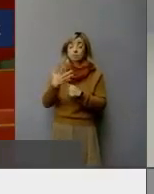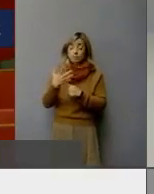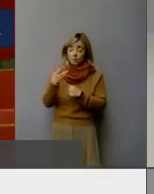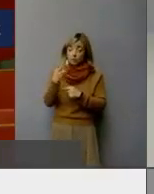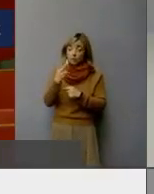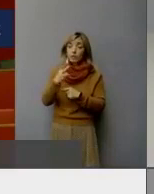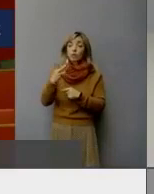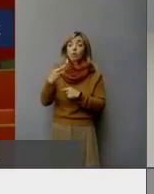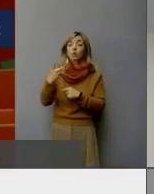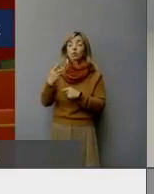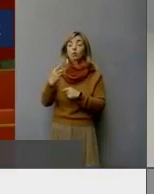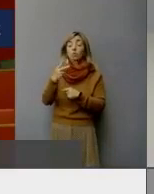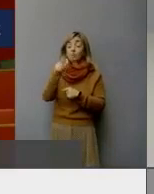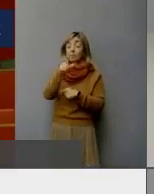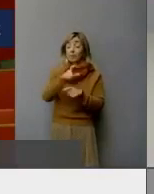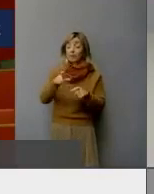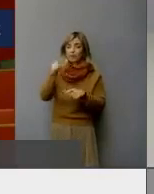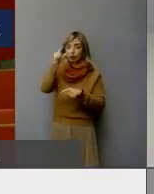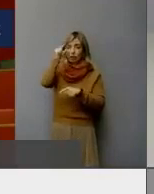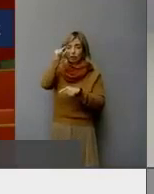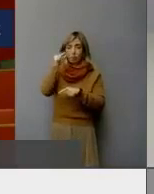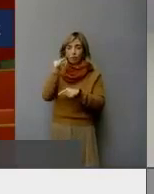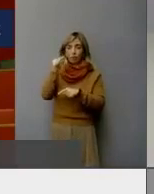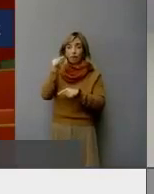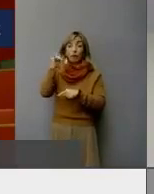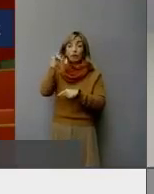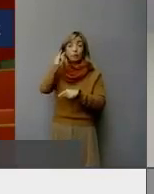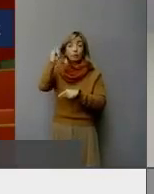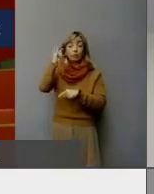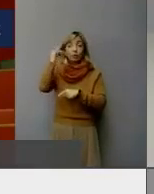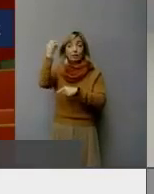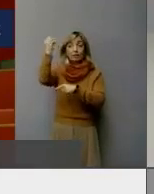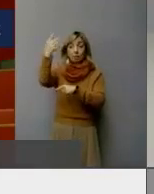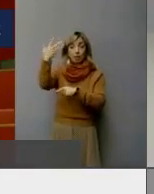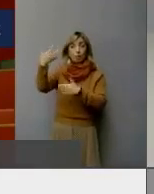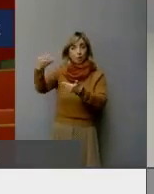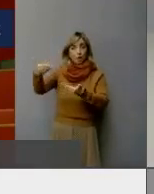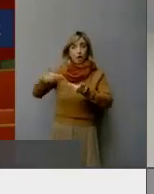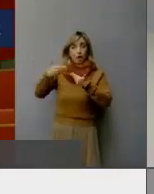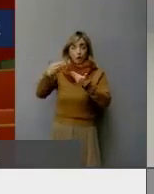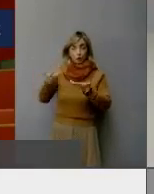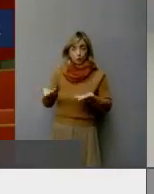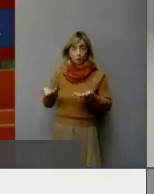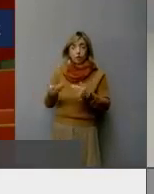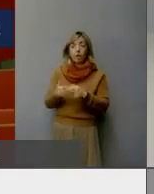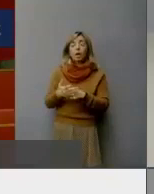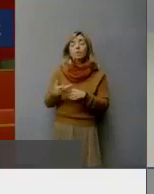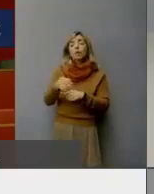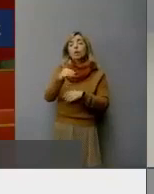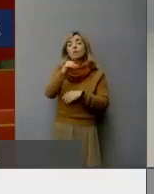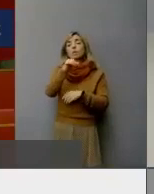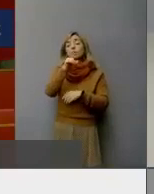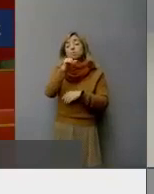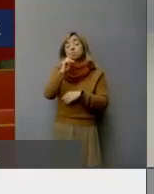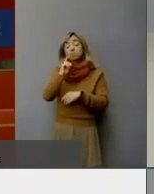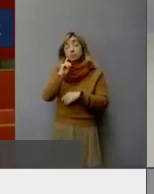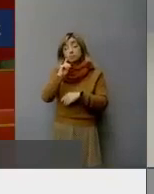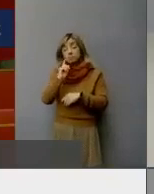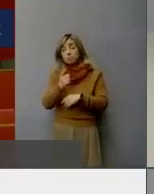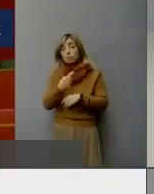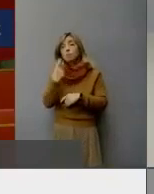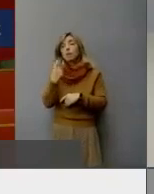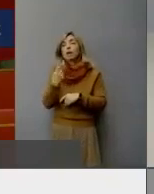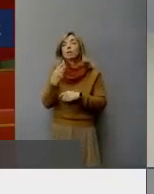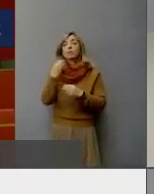le persone ipovedenti sarebbe anche opportuno prendere in considerazione una messa in opera dei codici loges che